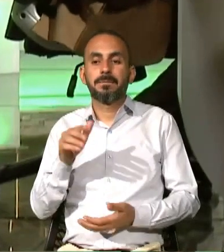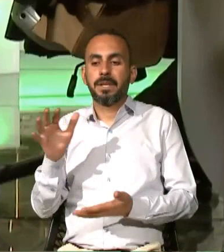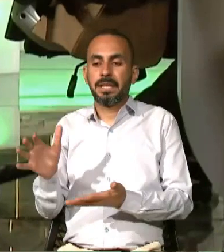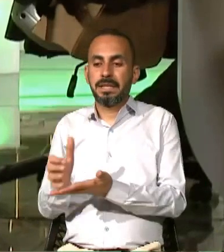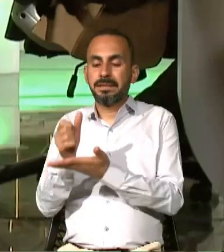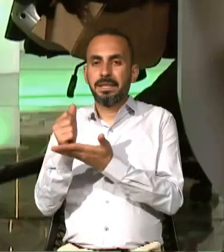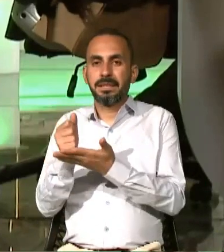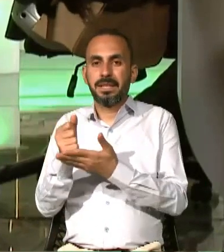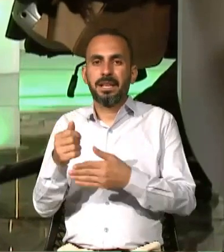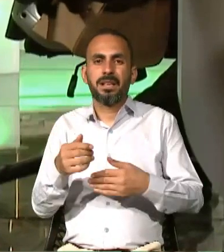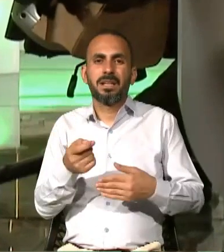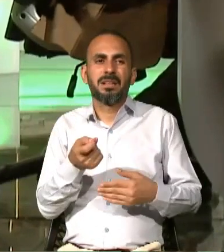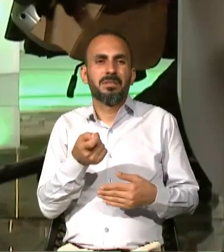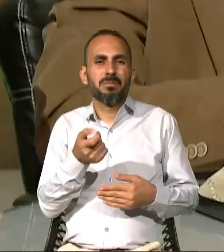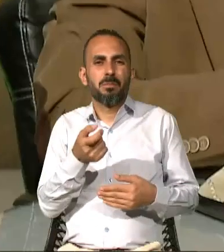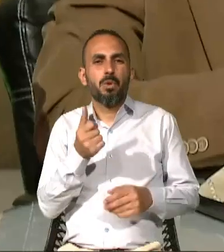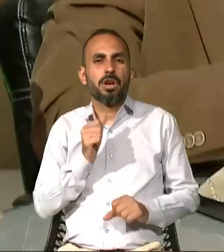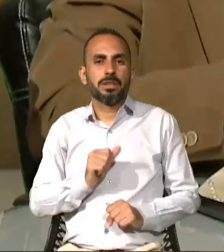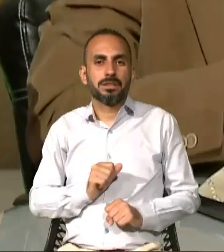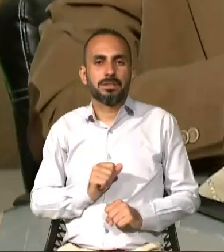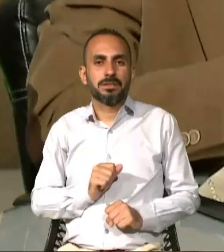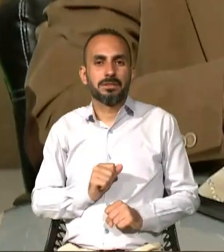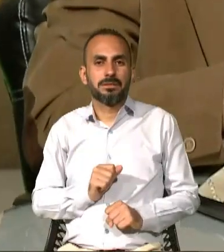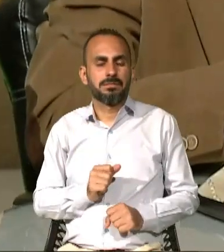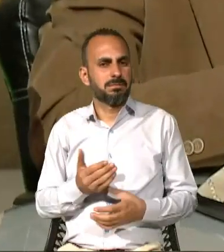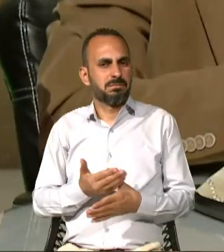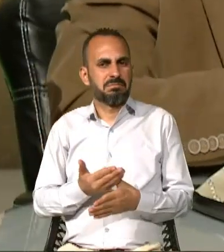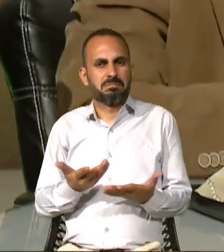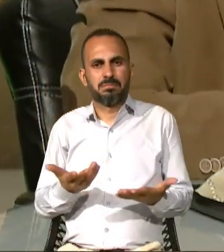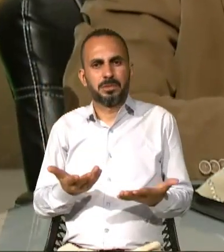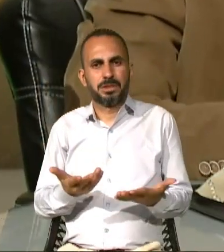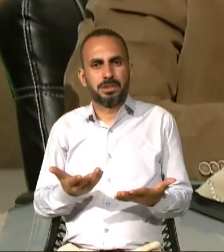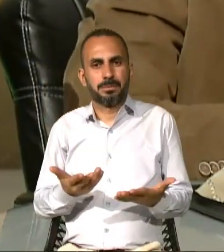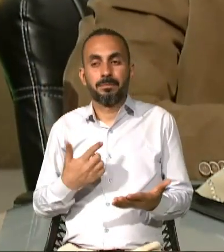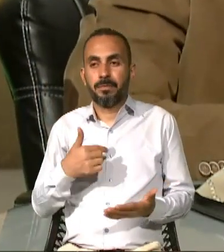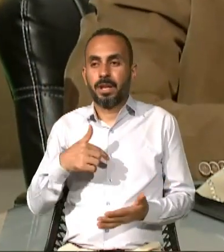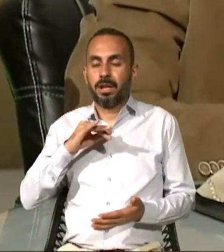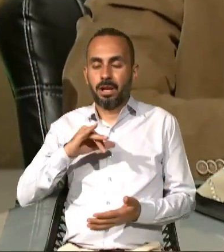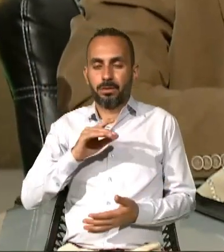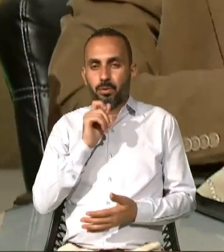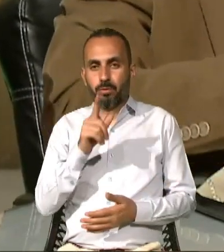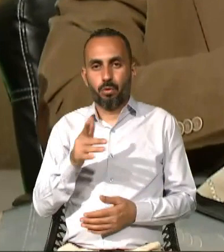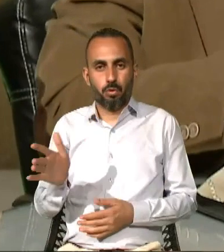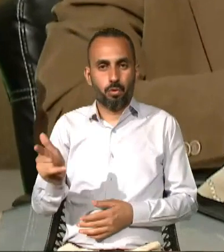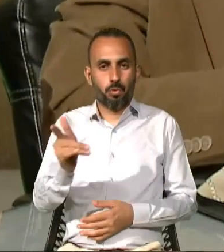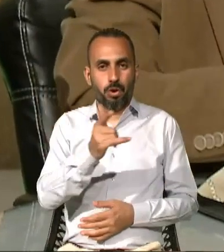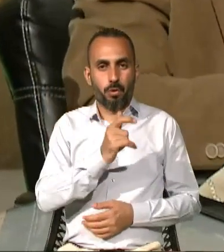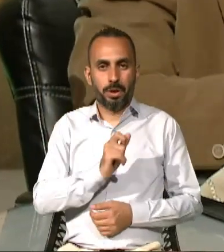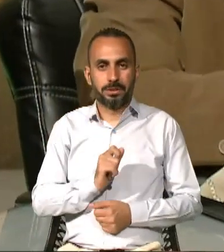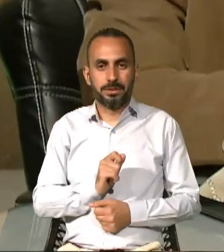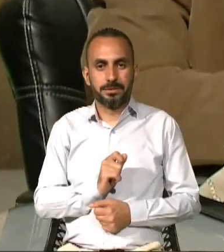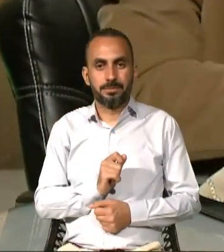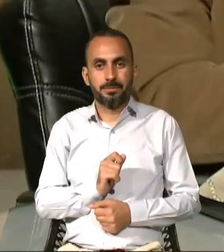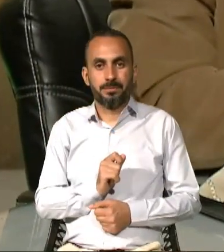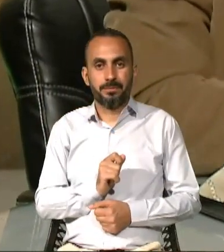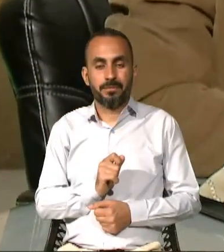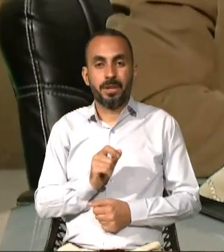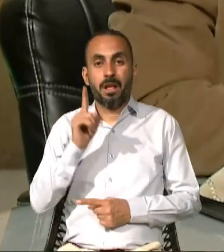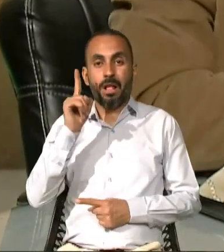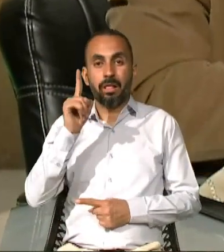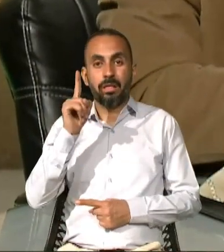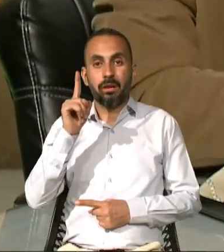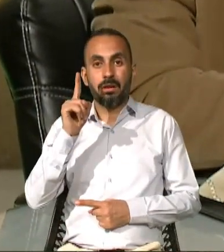مؤقته النجاه دي مؤقته. لاني يعني انا بقول دايما لاخواتي القريبين مني، ربنا نجاني من